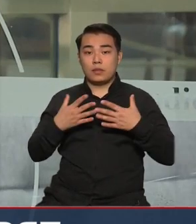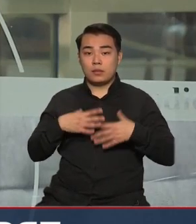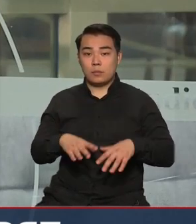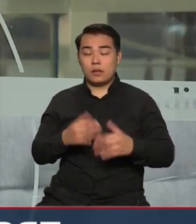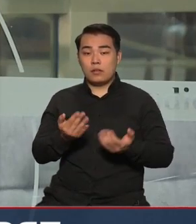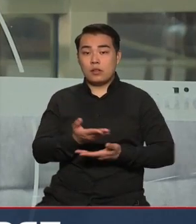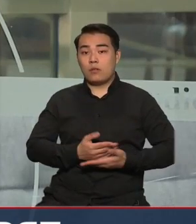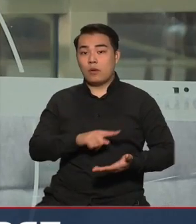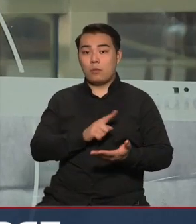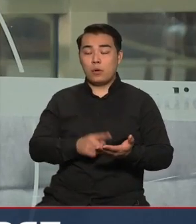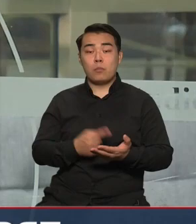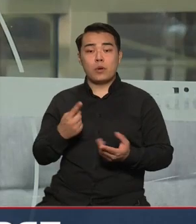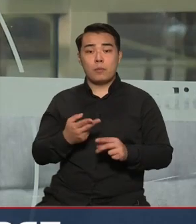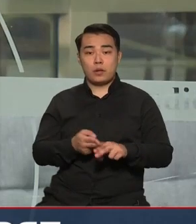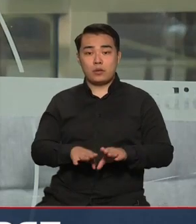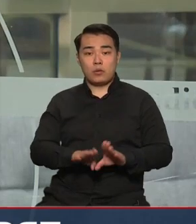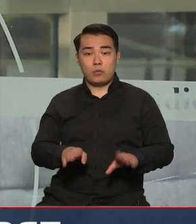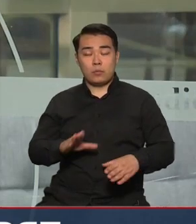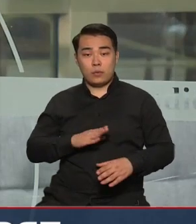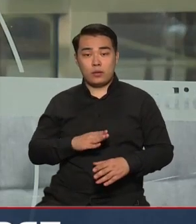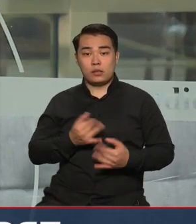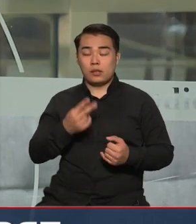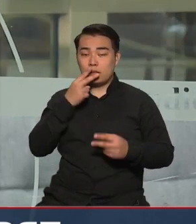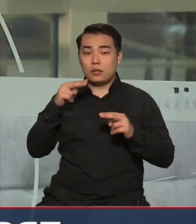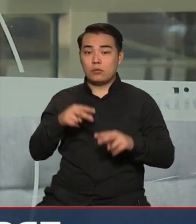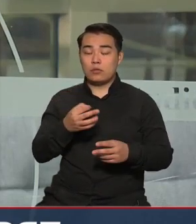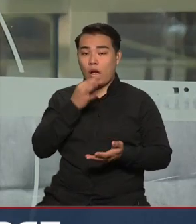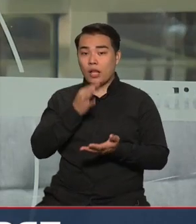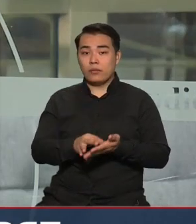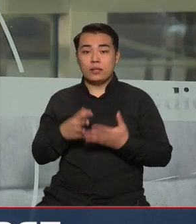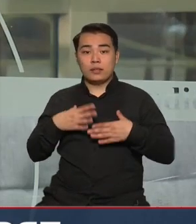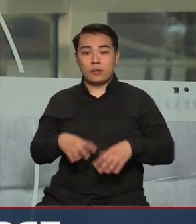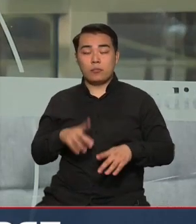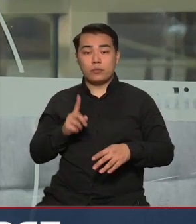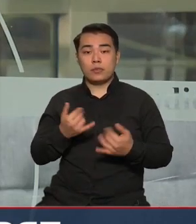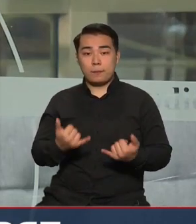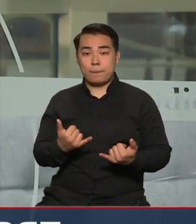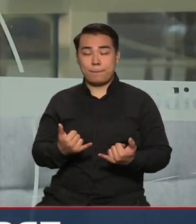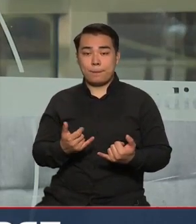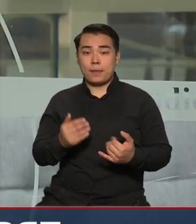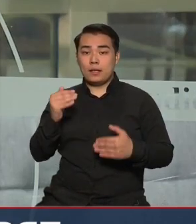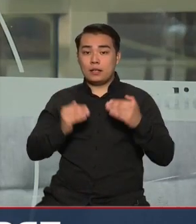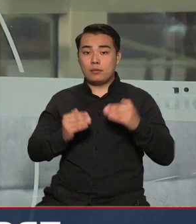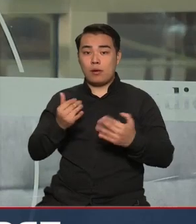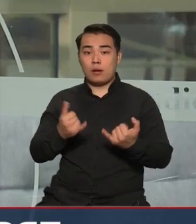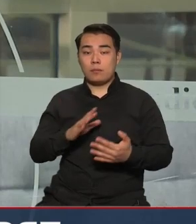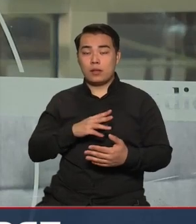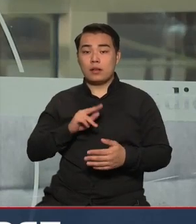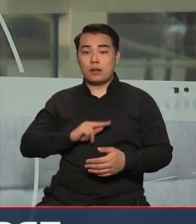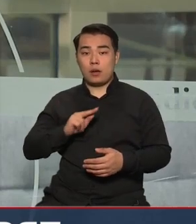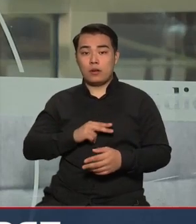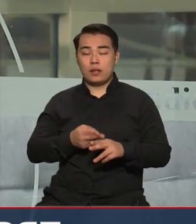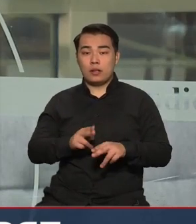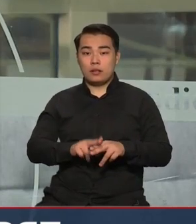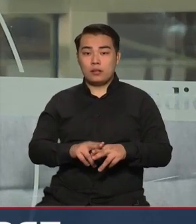на наш вопрос, почему это так, пока еще регуляторы толком не ответили. Но сейчас действительно регулятором принимаются меры, и